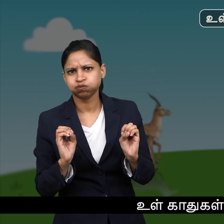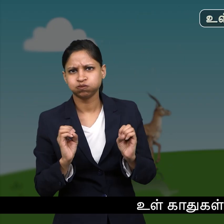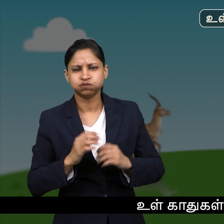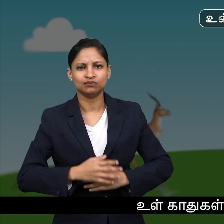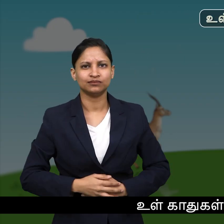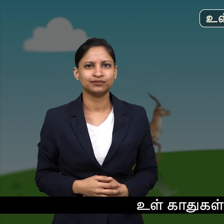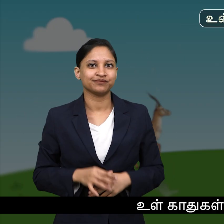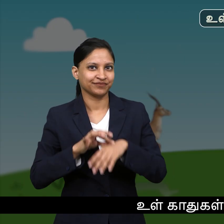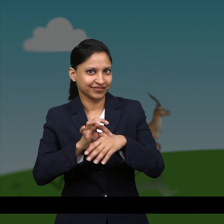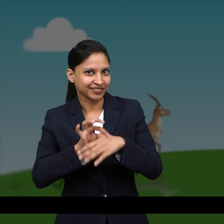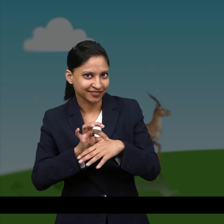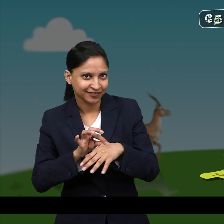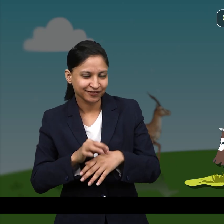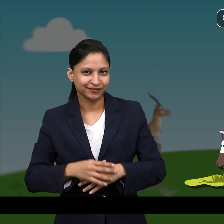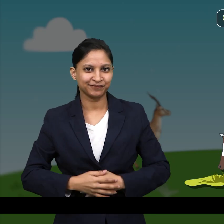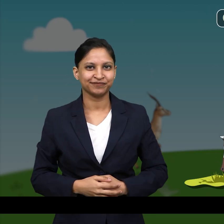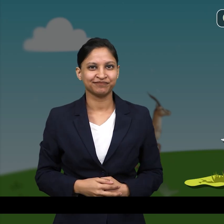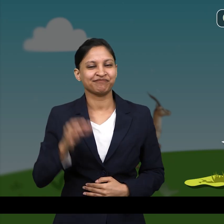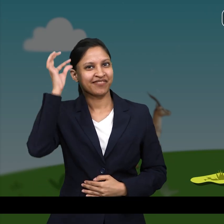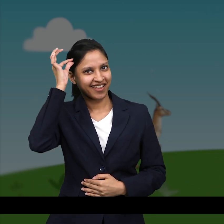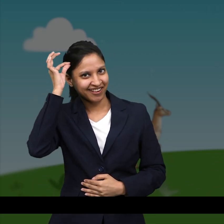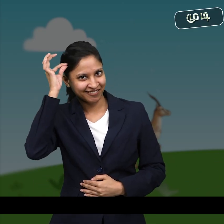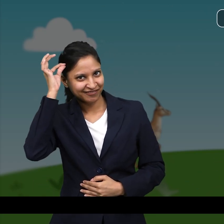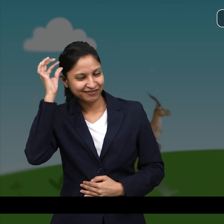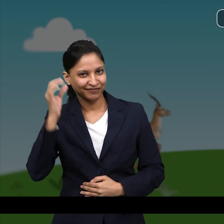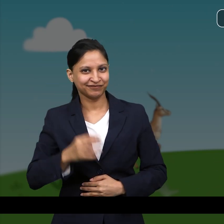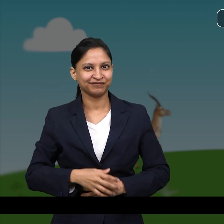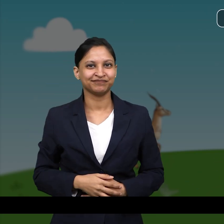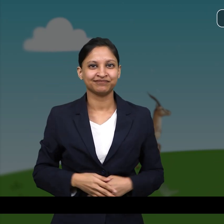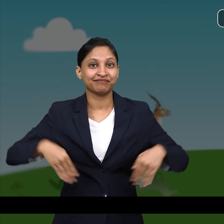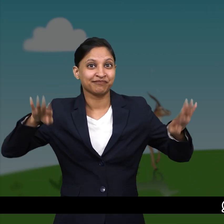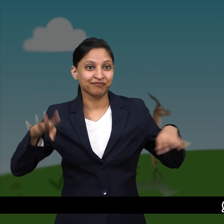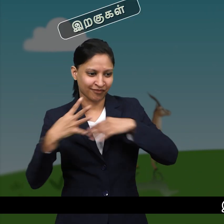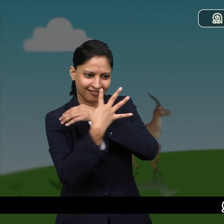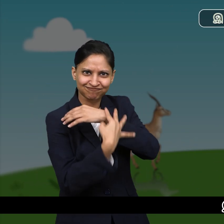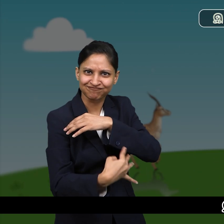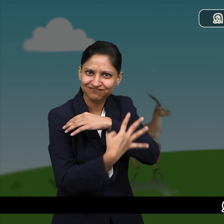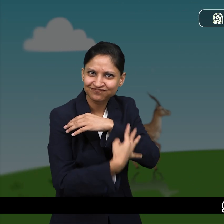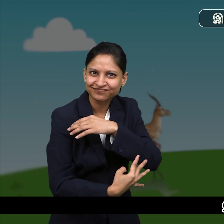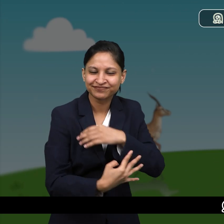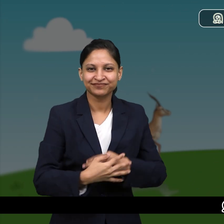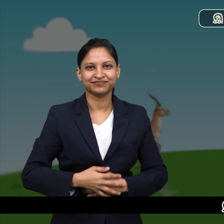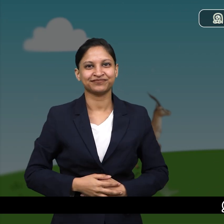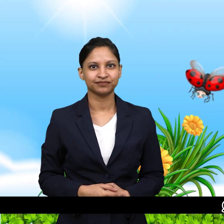தெரியாது. தோல், முடி, இறகுகள்.